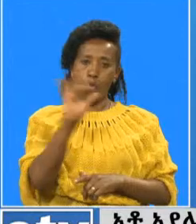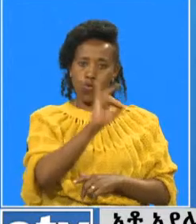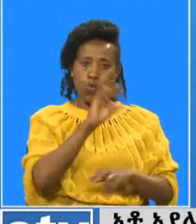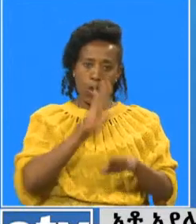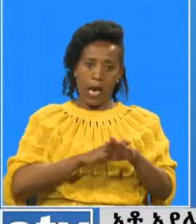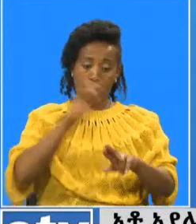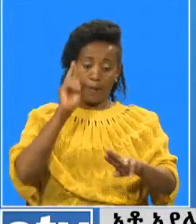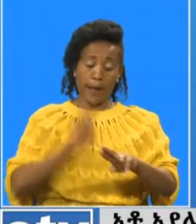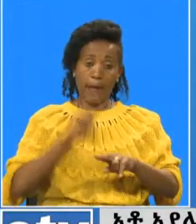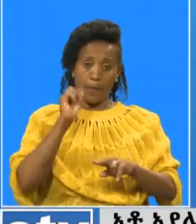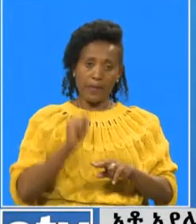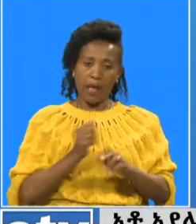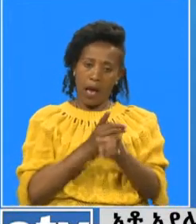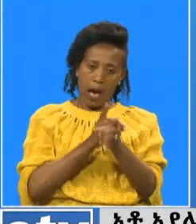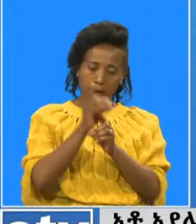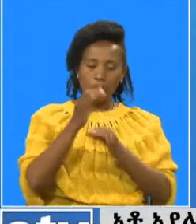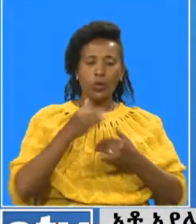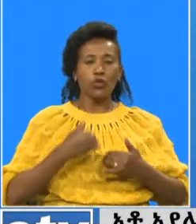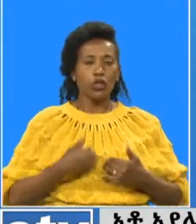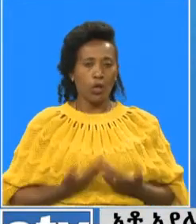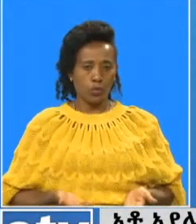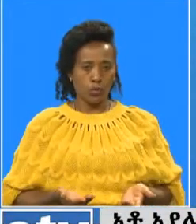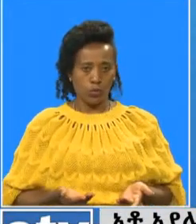የተቀመጠ አቅጣጫዎች አሉ።